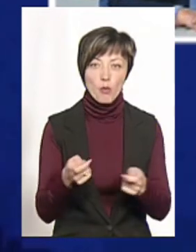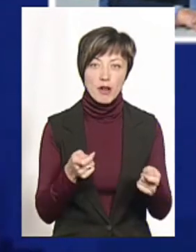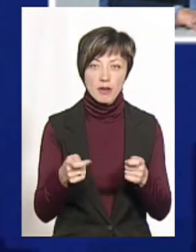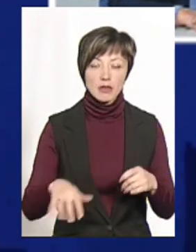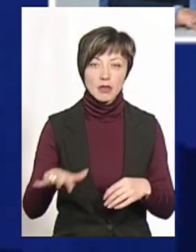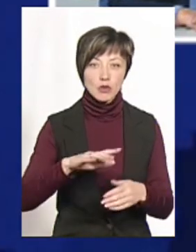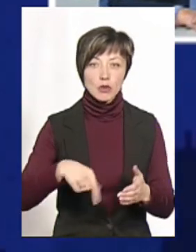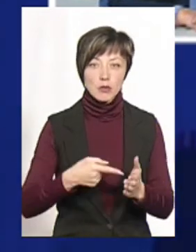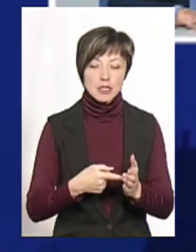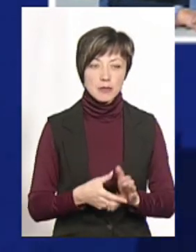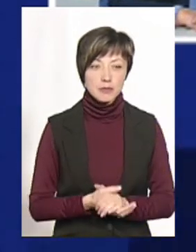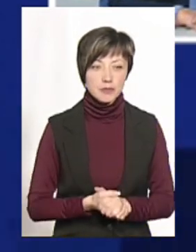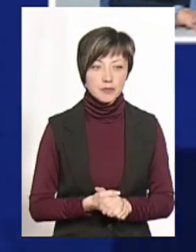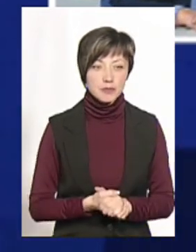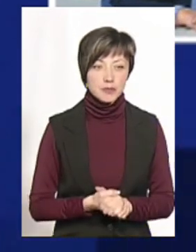на територію міста?